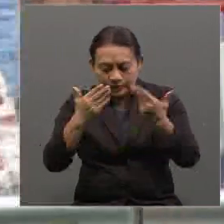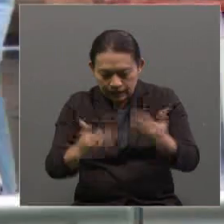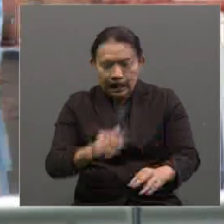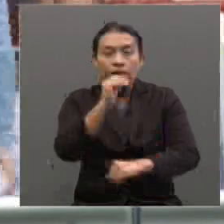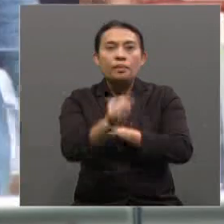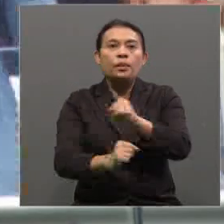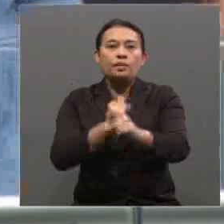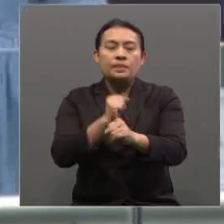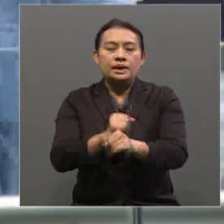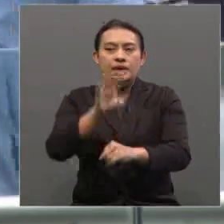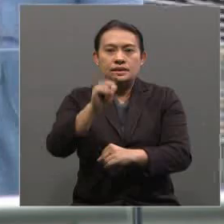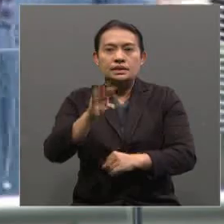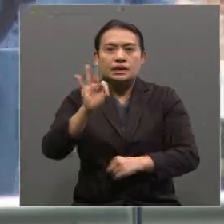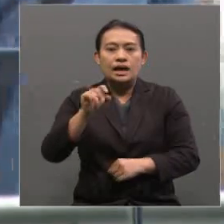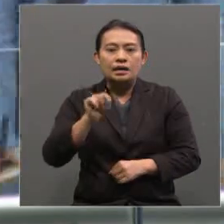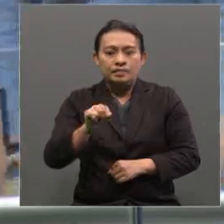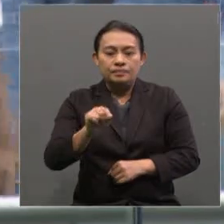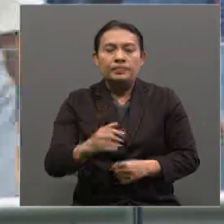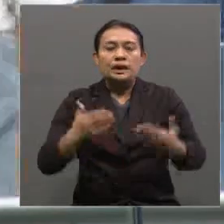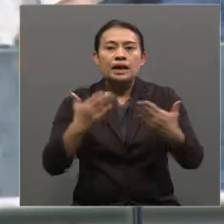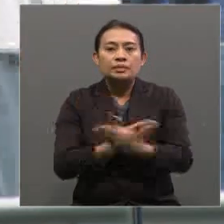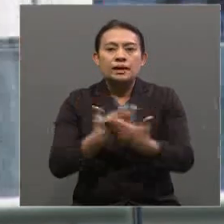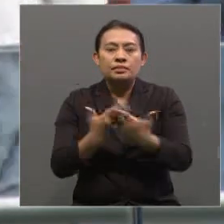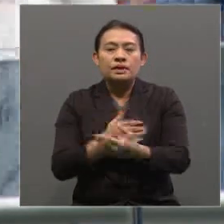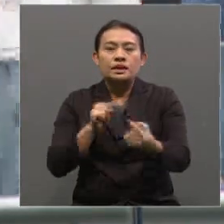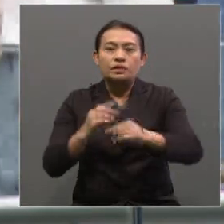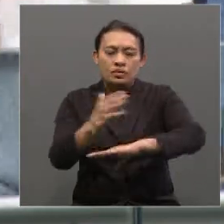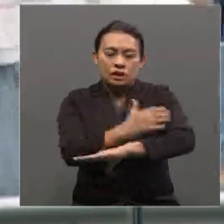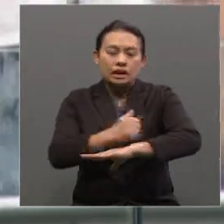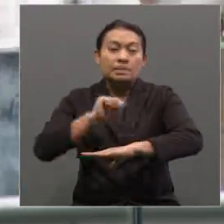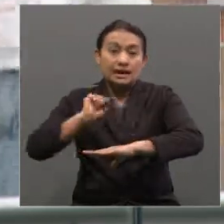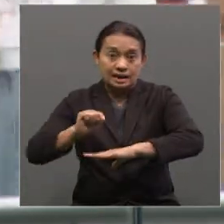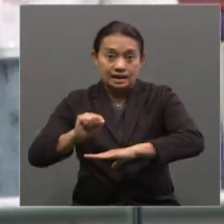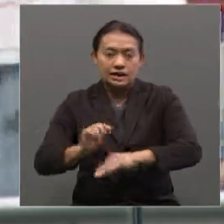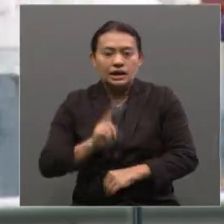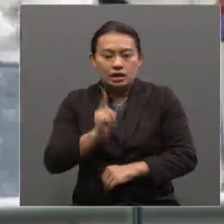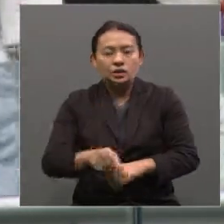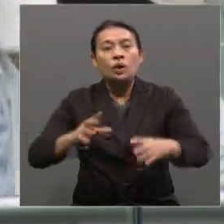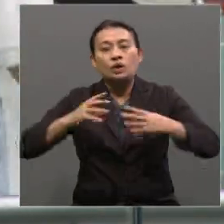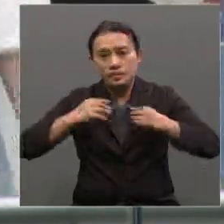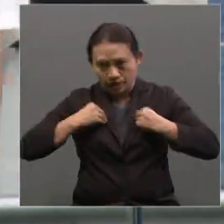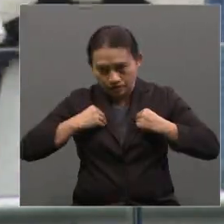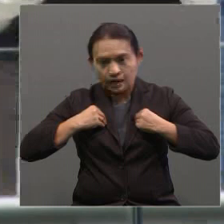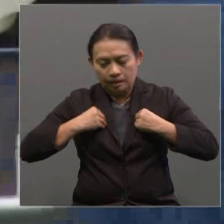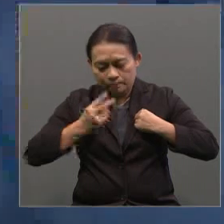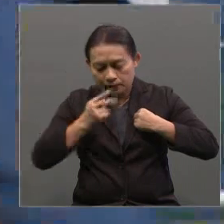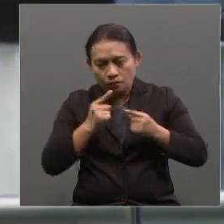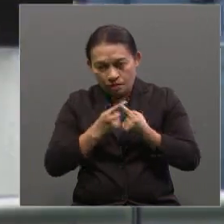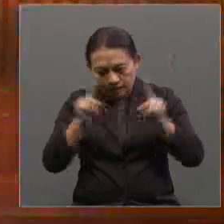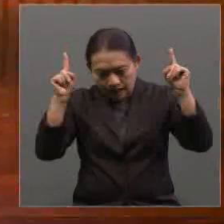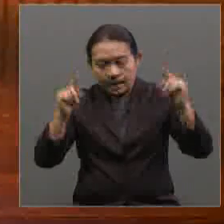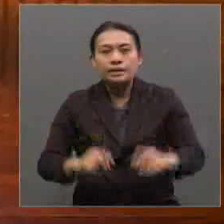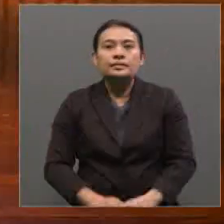49มาเนี่ยนะครับกระบวนการการเปลี่ยนผ่านทางการเมืองเนี่ยครับเหตุการณ์ทางการเมืองเนี่ยนะครับเราก็ต้องยอมรับว่ามันไม่ปกติเพรา